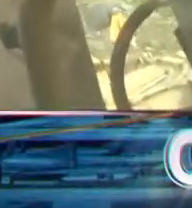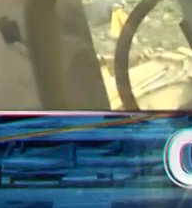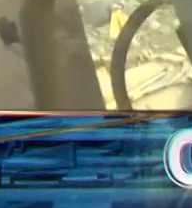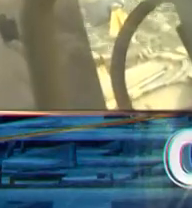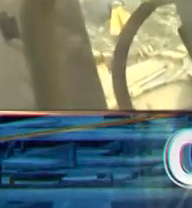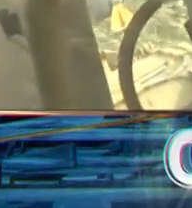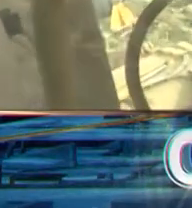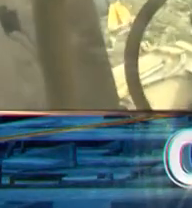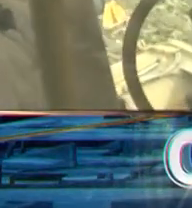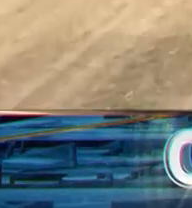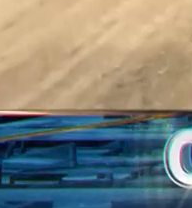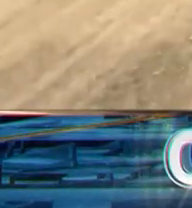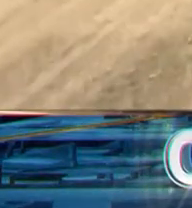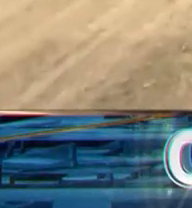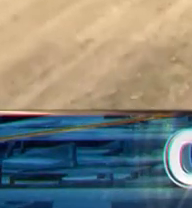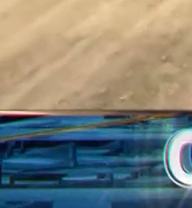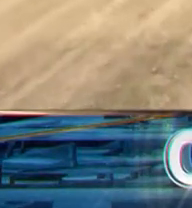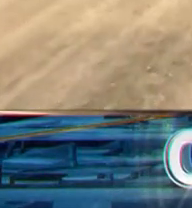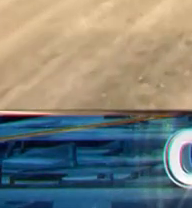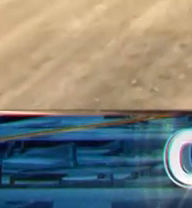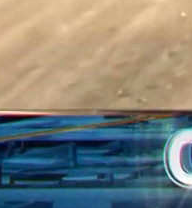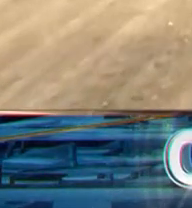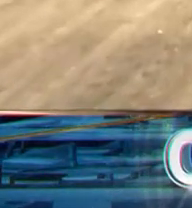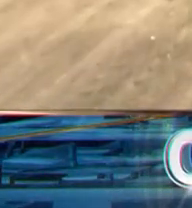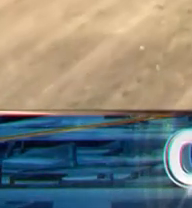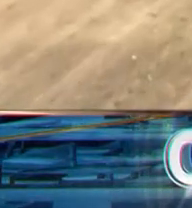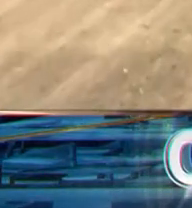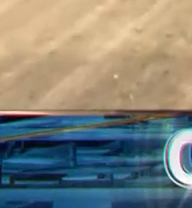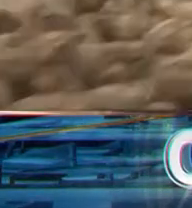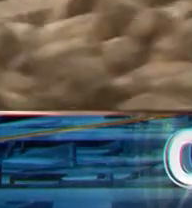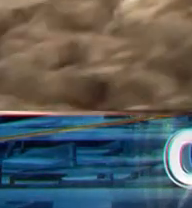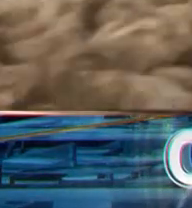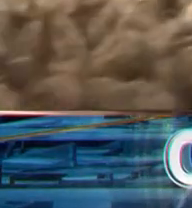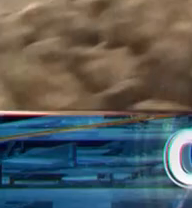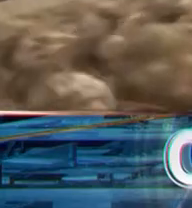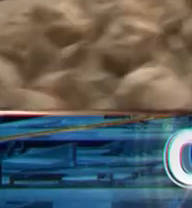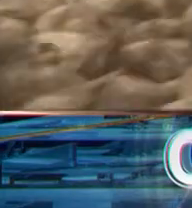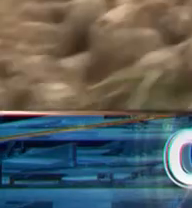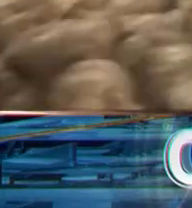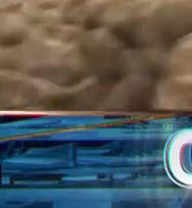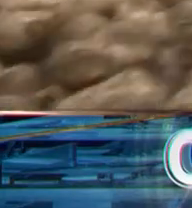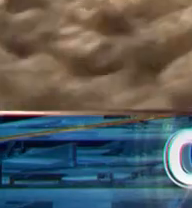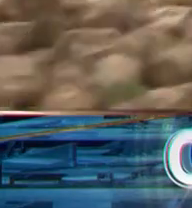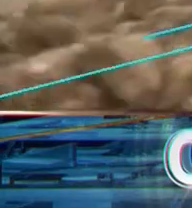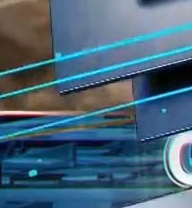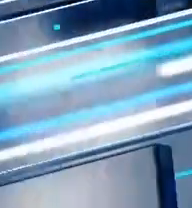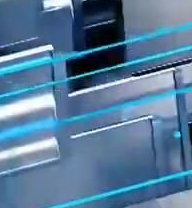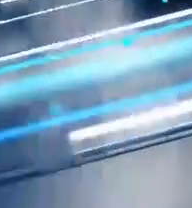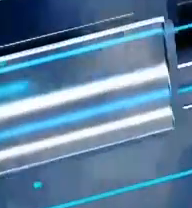Для рекордного урожая свыше 1200 единиц спецтехники приобретено для аграриев ЖТСУского края.